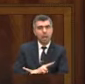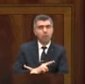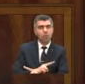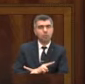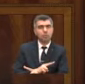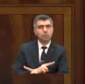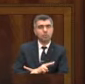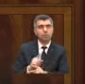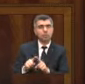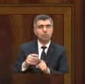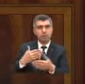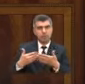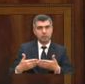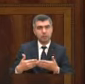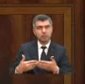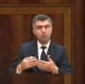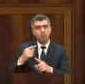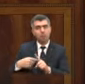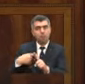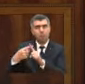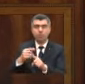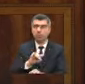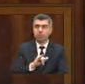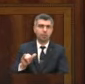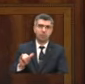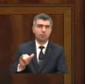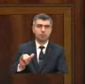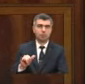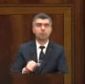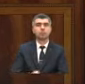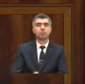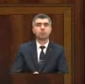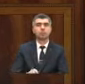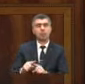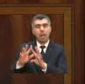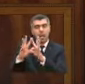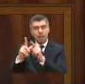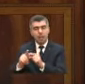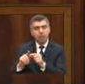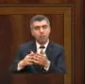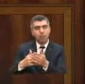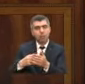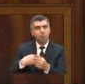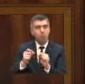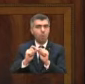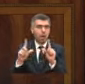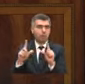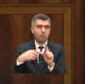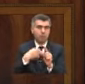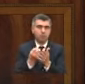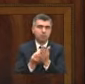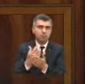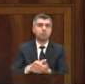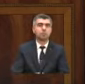كيوصلوا سن التقاعد دابا أكثر من المناصب المالية، غير صحيح هذا الشيء بالحساب إلى آخره، غير صحيح.